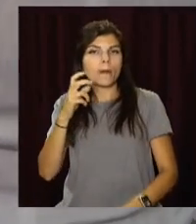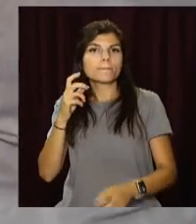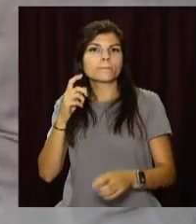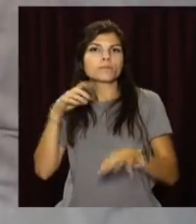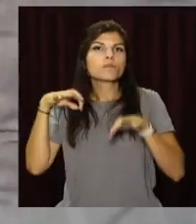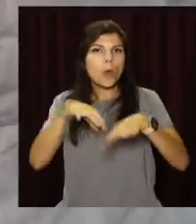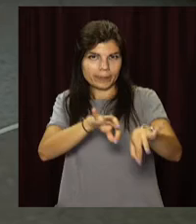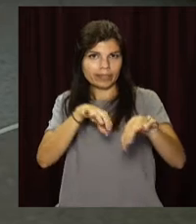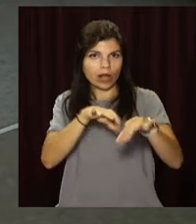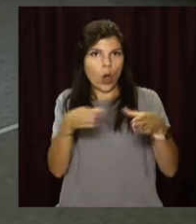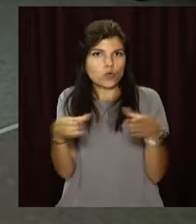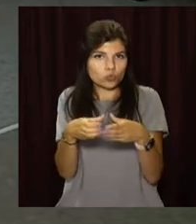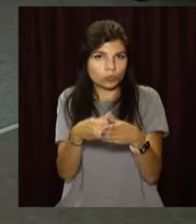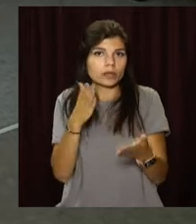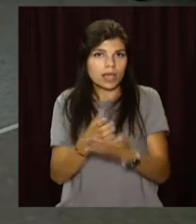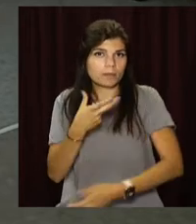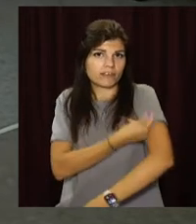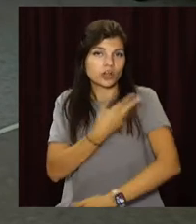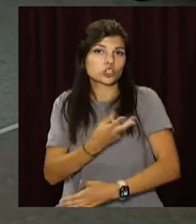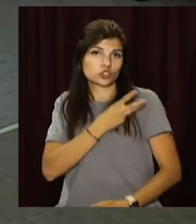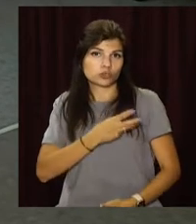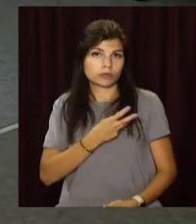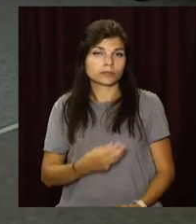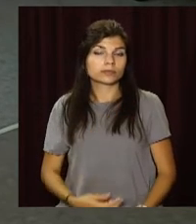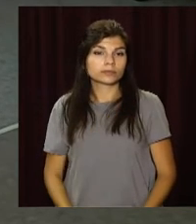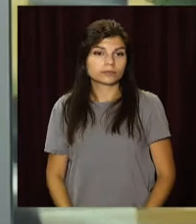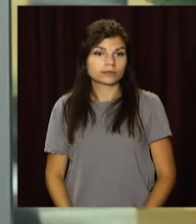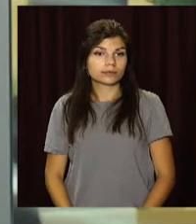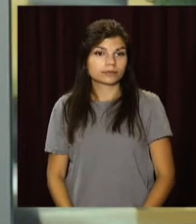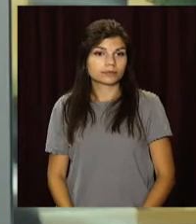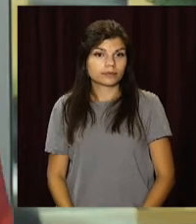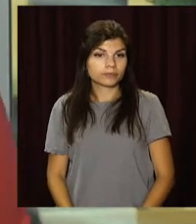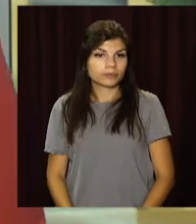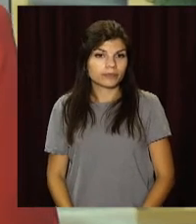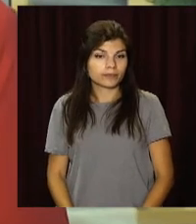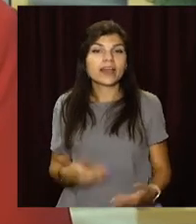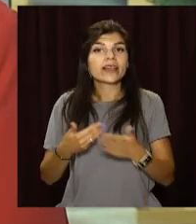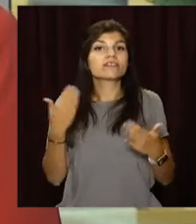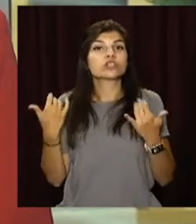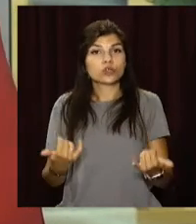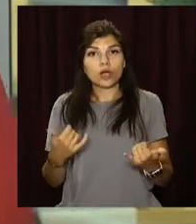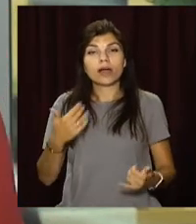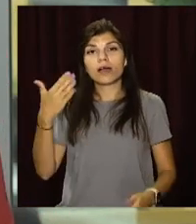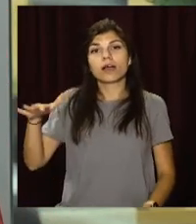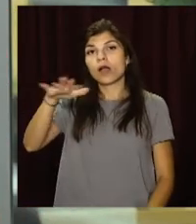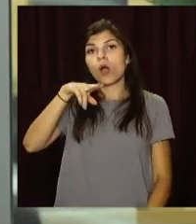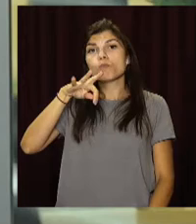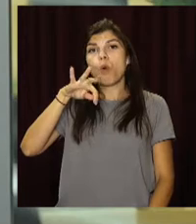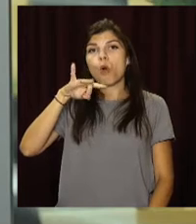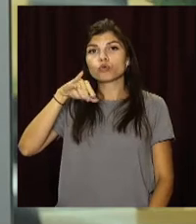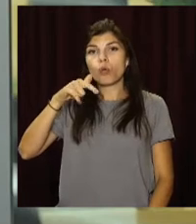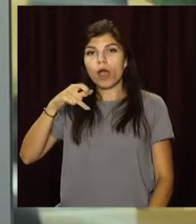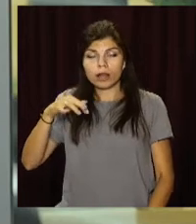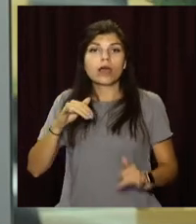мобільна група. Анастасія Васильєва, Ігор Василенко, Open News, телеканал «Відкритий». Від сьогодні Португалія відкрила в'їзд